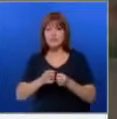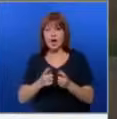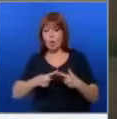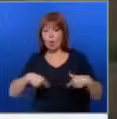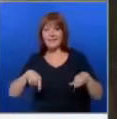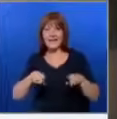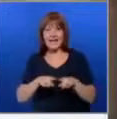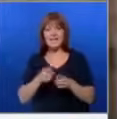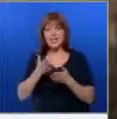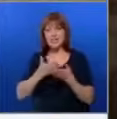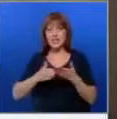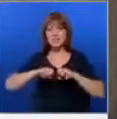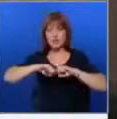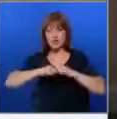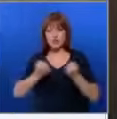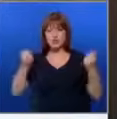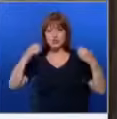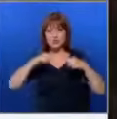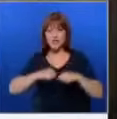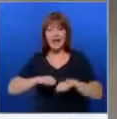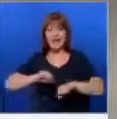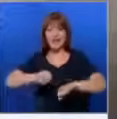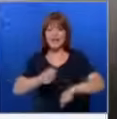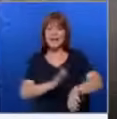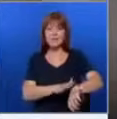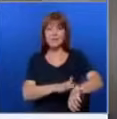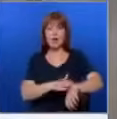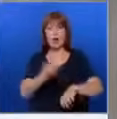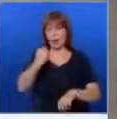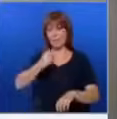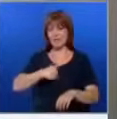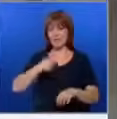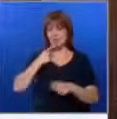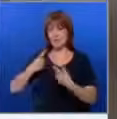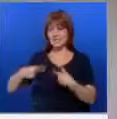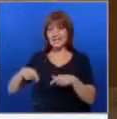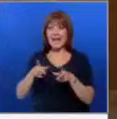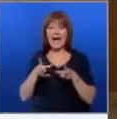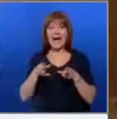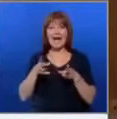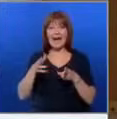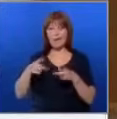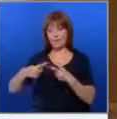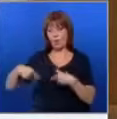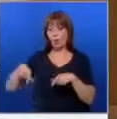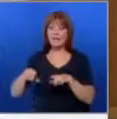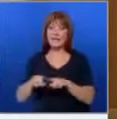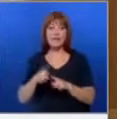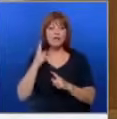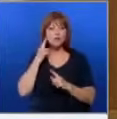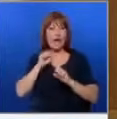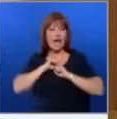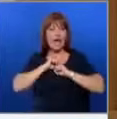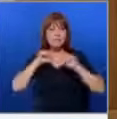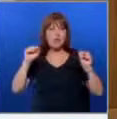отделение. Частично срутени са травматологията, операционни зали и онкологичното отделение. Чуха се няколко експлозии,